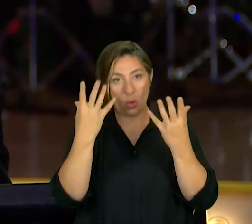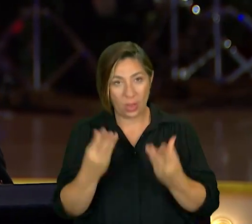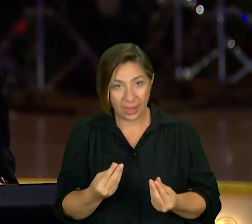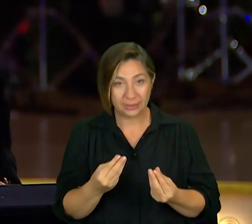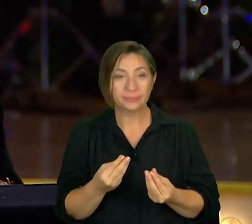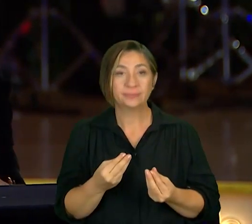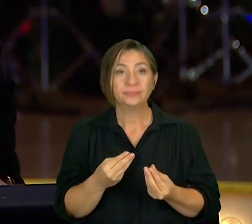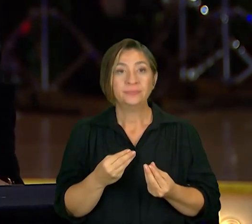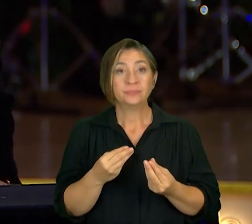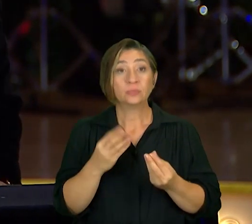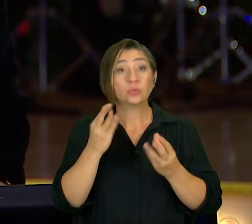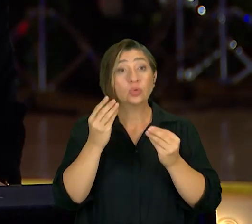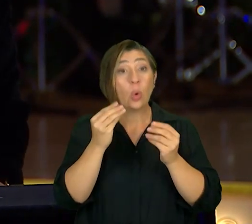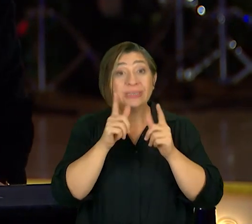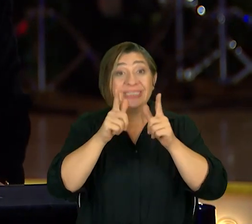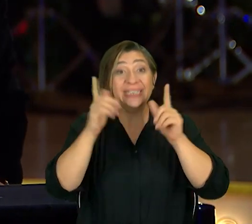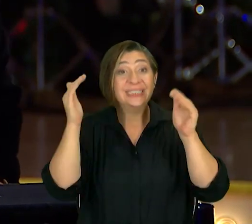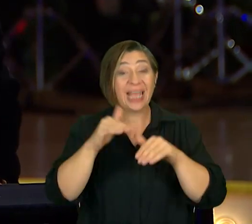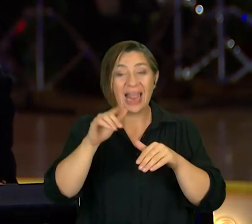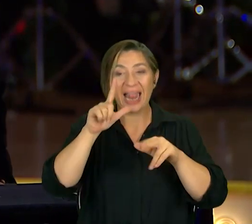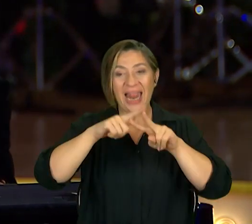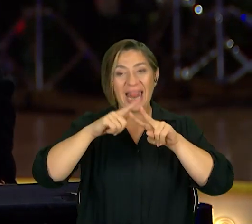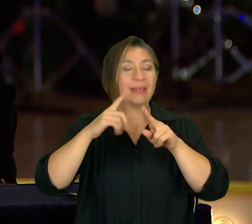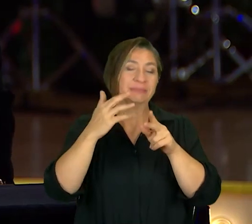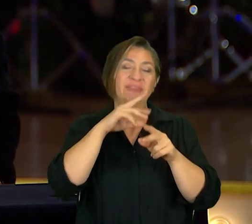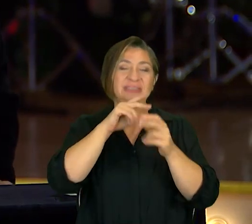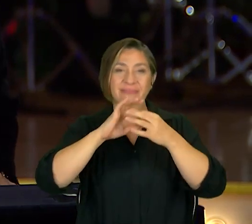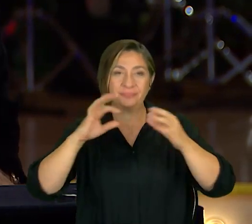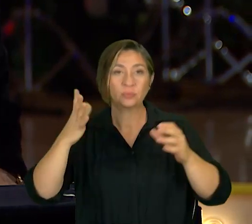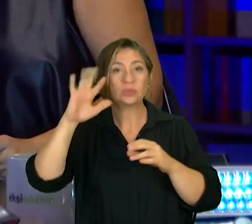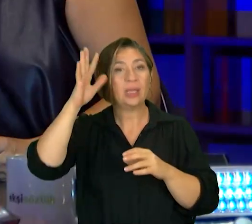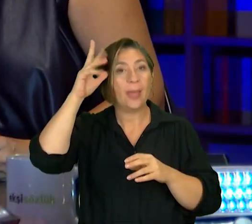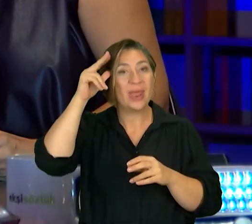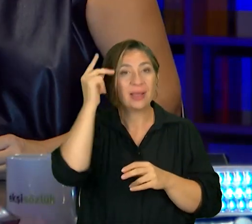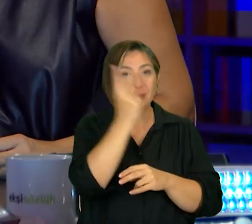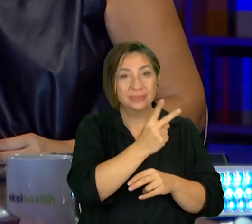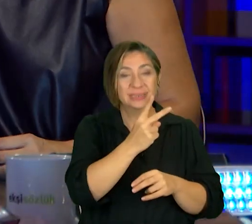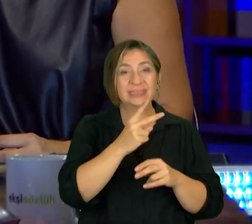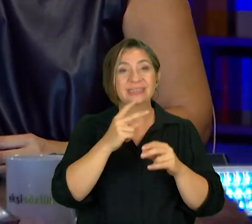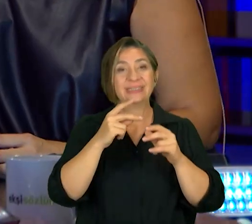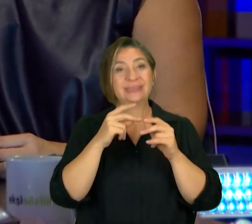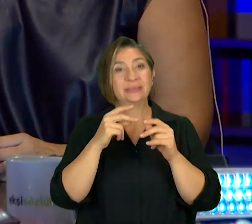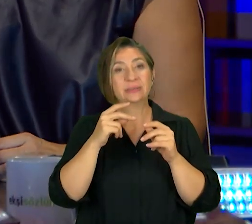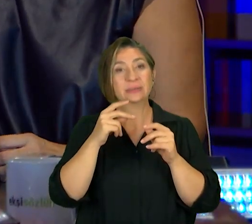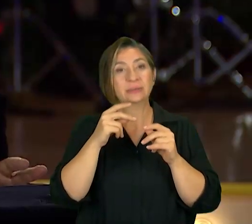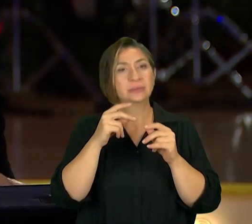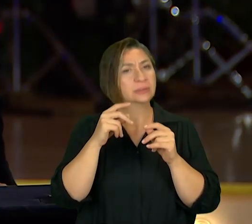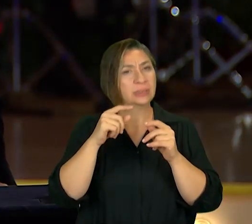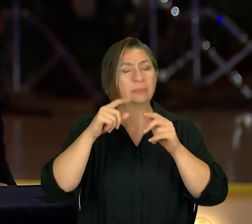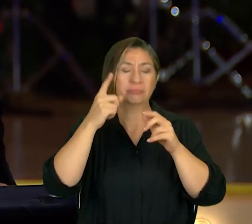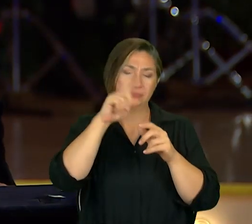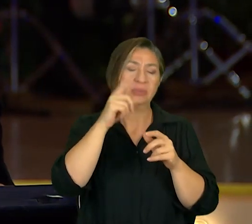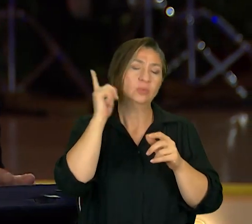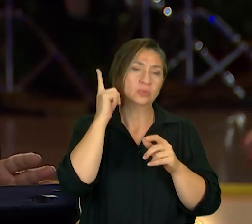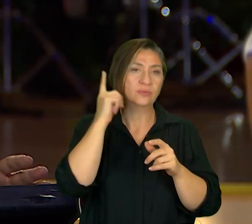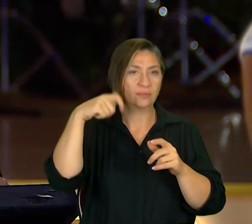olarak çok ses getirmiş olan La Cage aux Folles, daha sonra Amerikan versiyonu Nathan Lane ve Robin